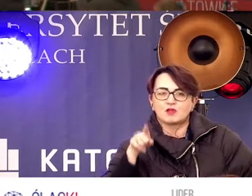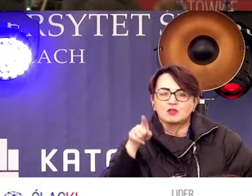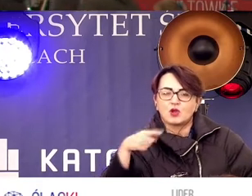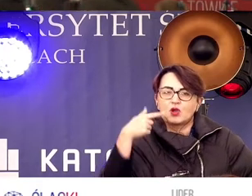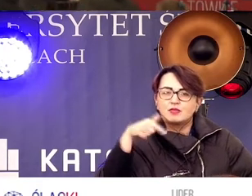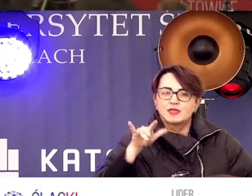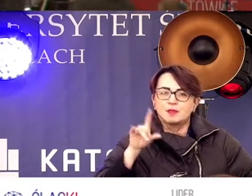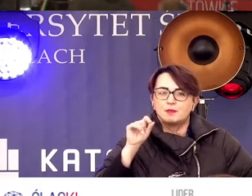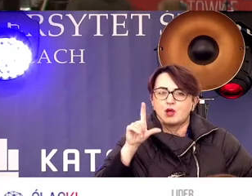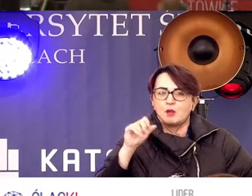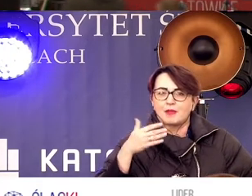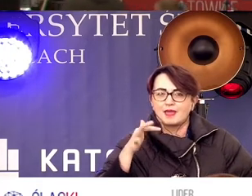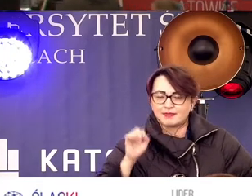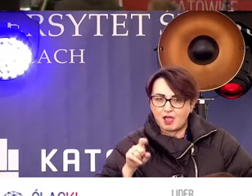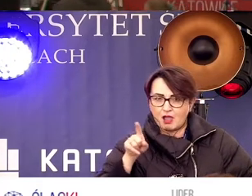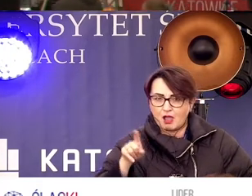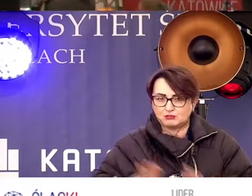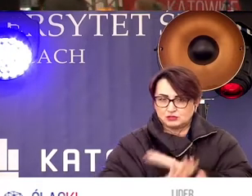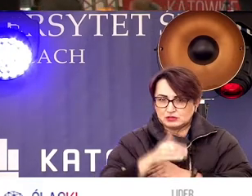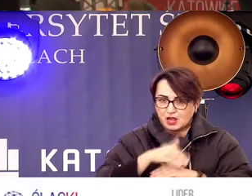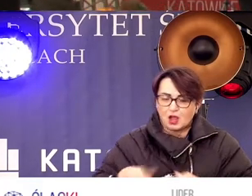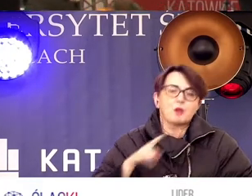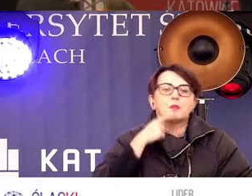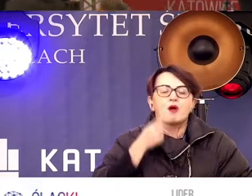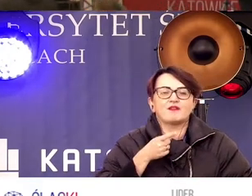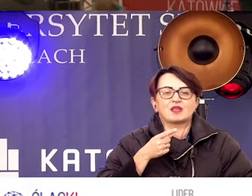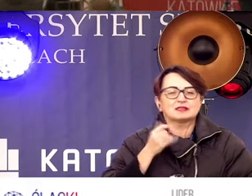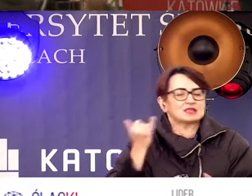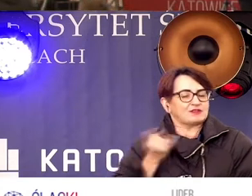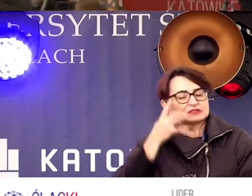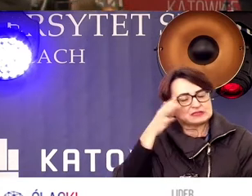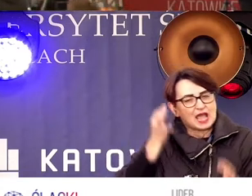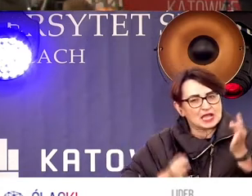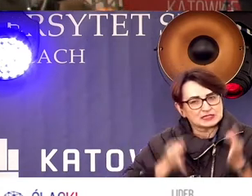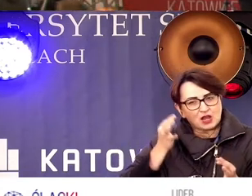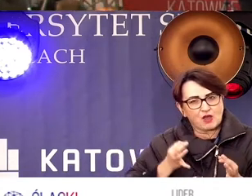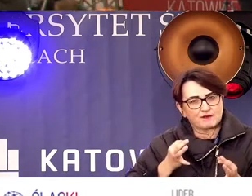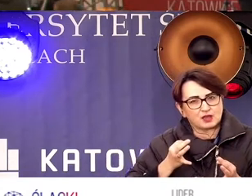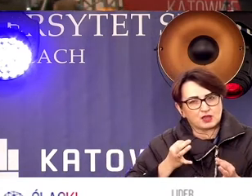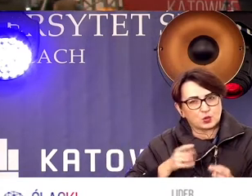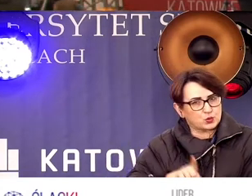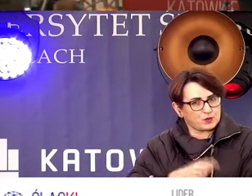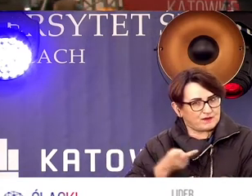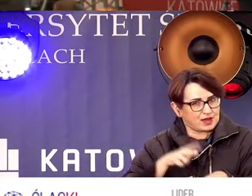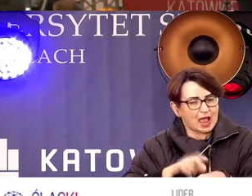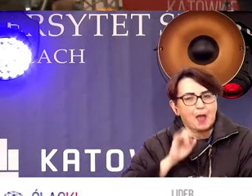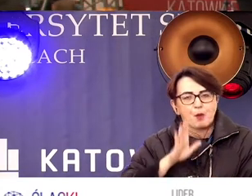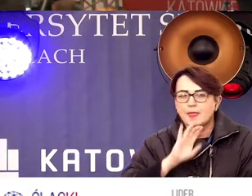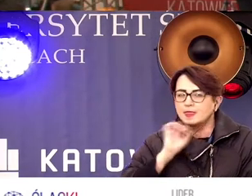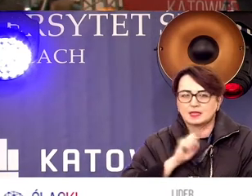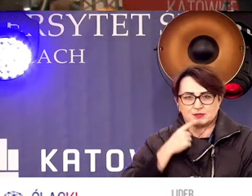zanim nic nie powie. Ale prawda jest również taka, drodzy Państwo, że Winston Churchill, nie wiem, czy był świetnym